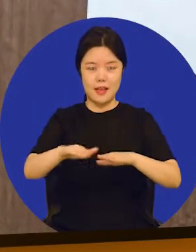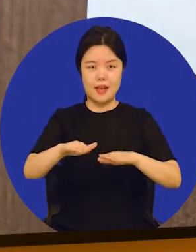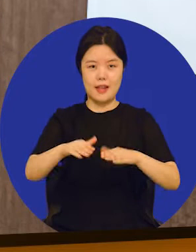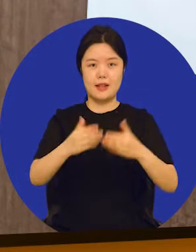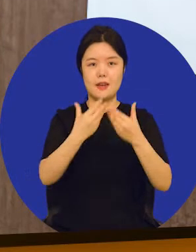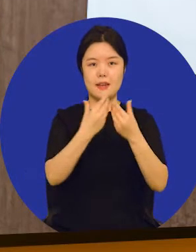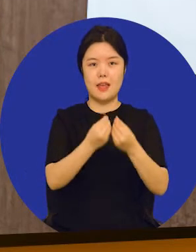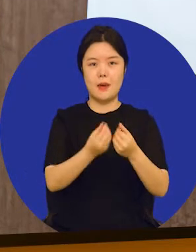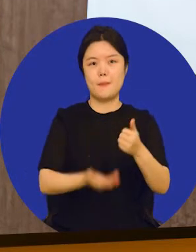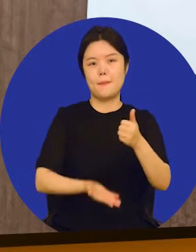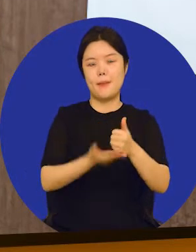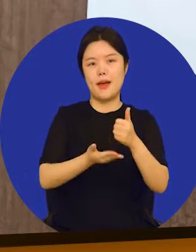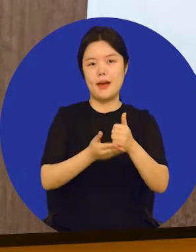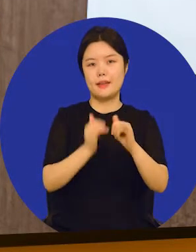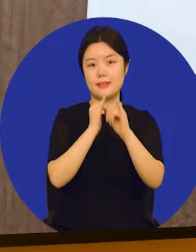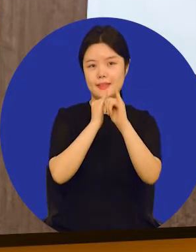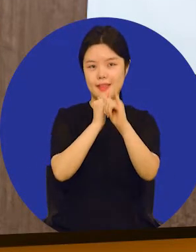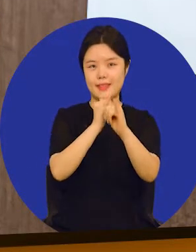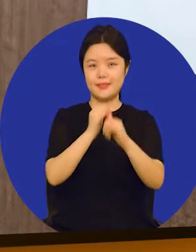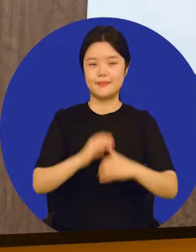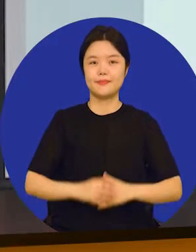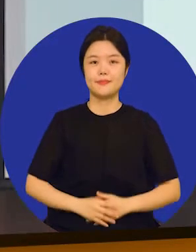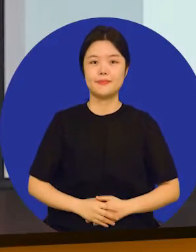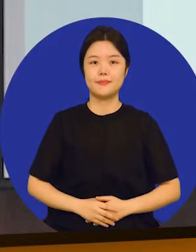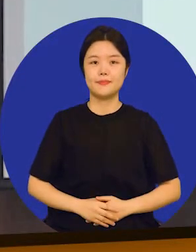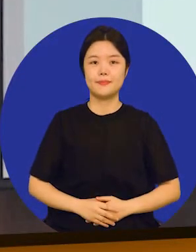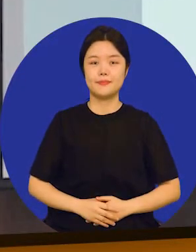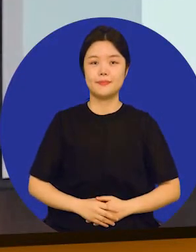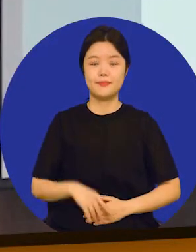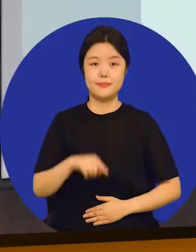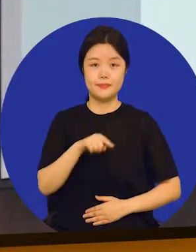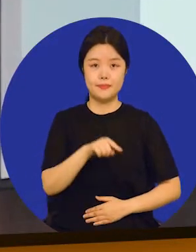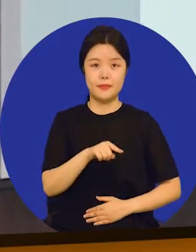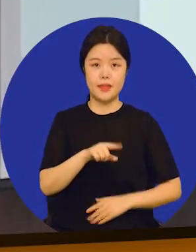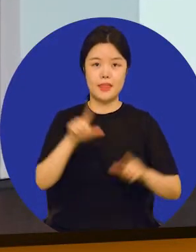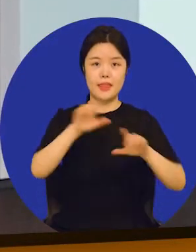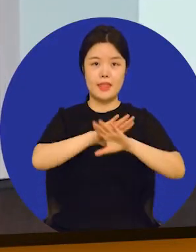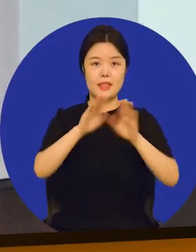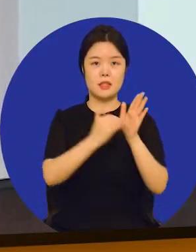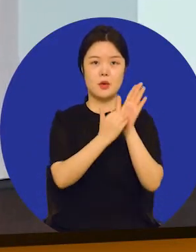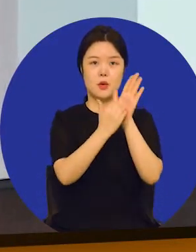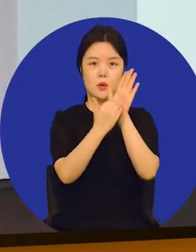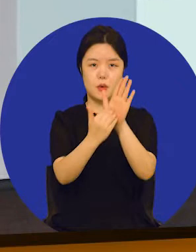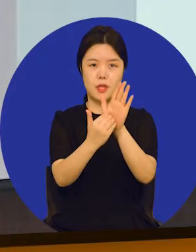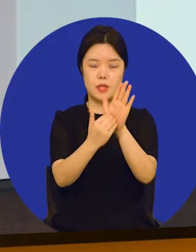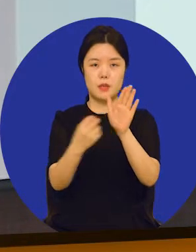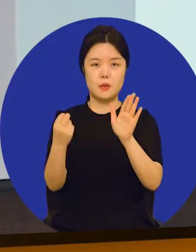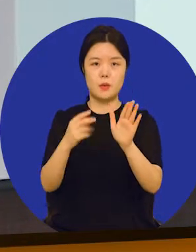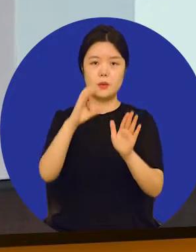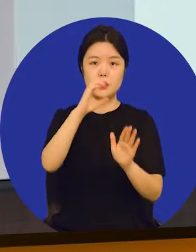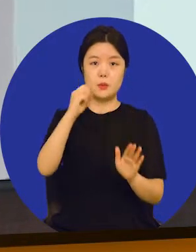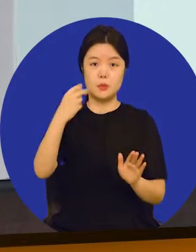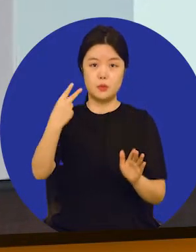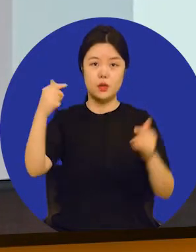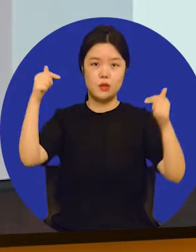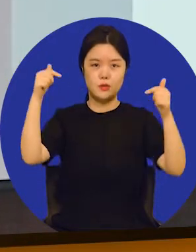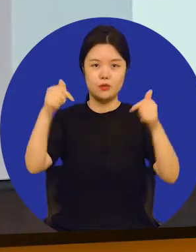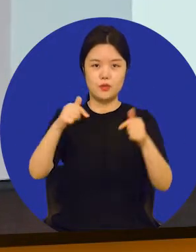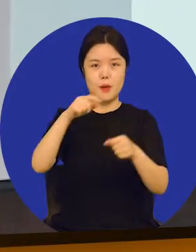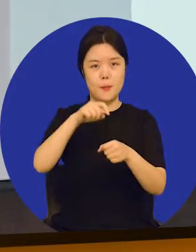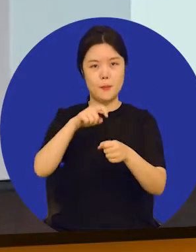사례 선발대회 최우수상 입니다 이번 수상은 기후 위기 대응 및 탄소 중립 실천 위해